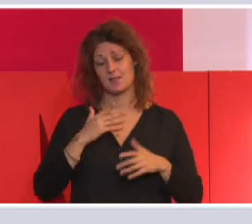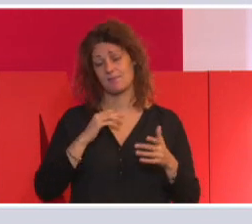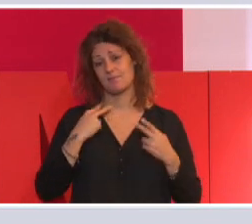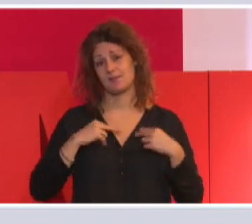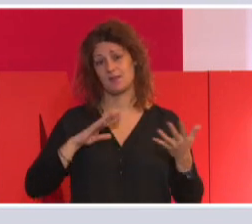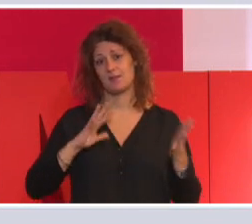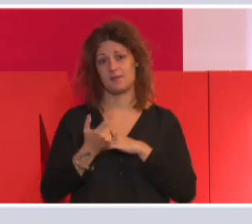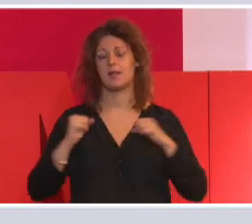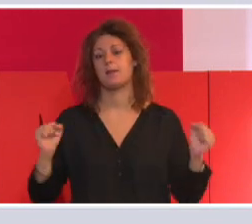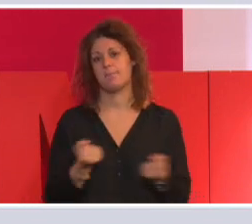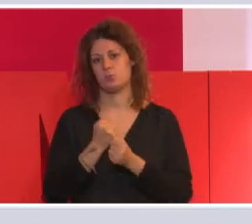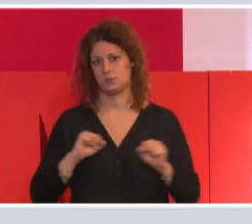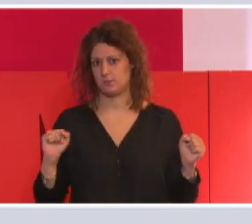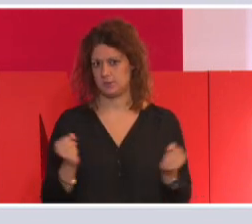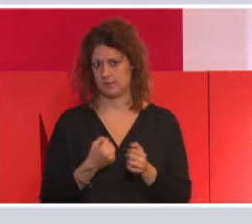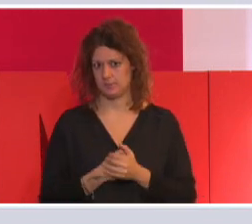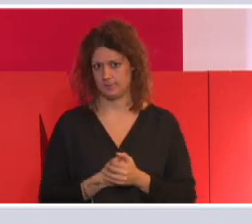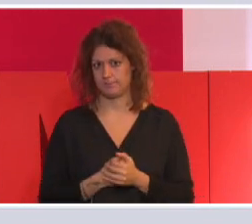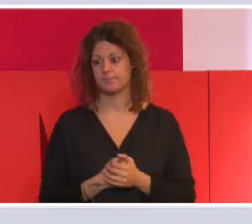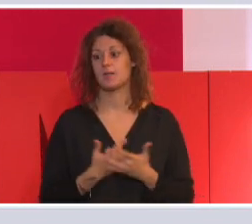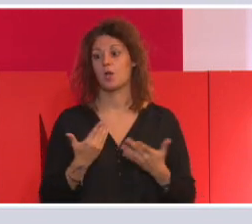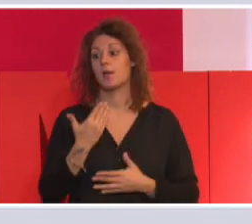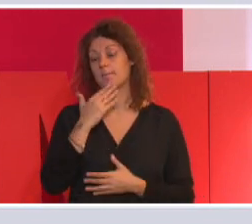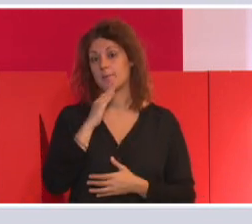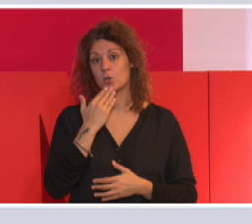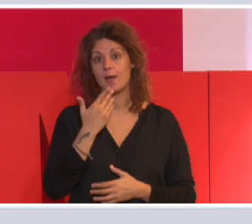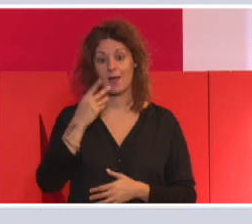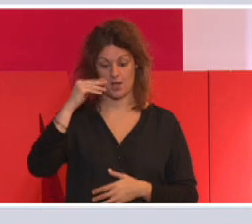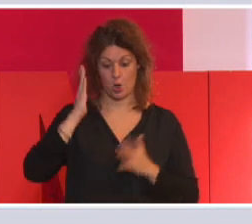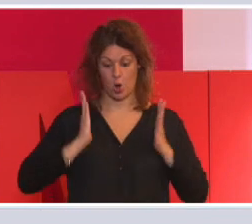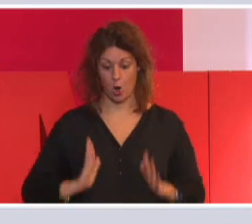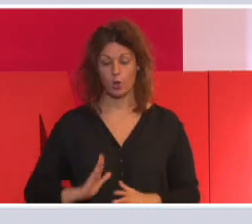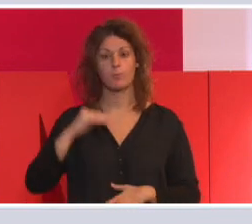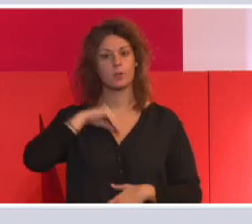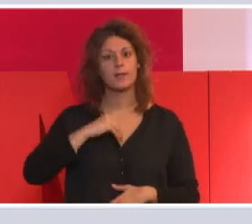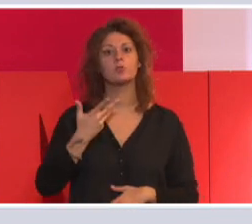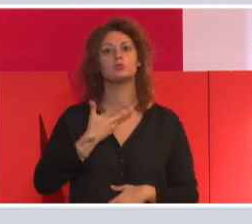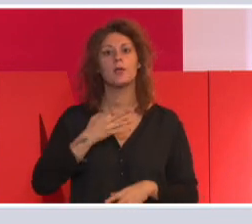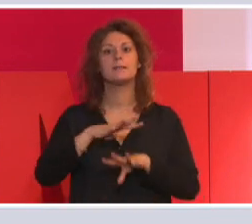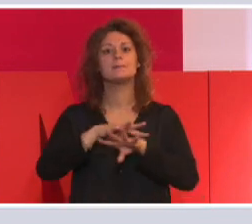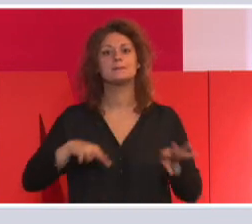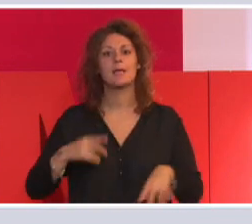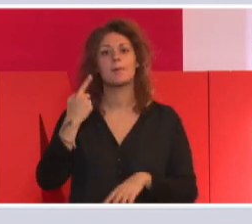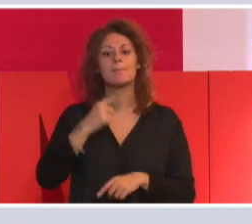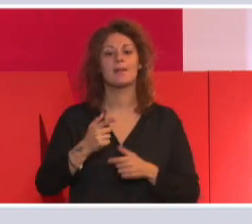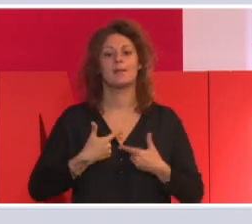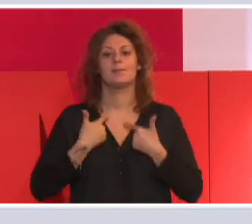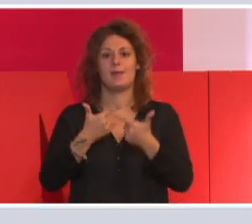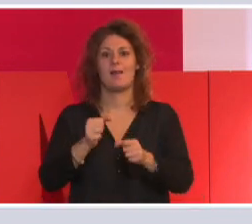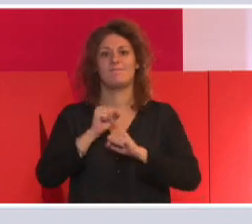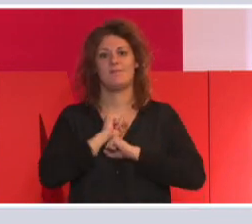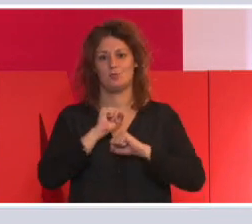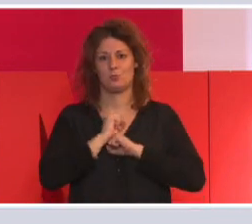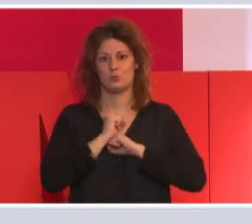quale possiamo effettivamente instaurare delle relazioni di fiducia delle relazioni di attaccamento positivo lo stesso autore però